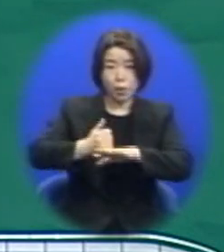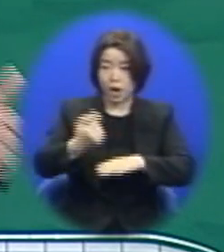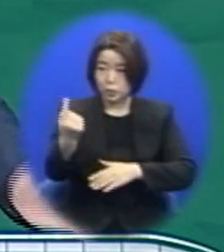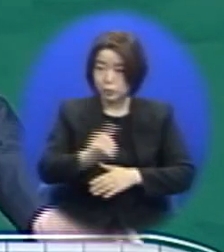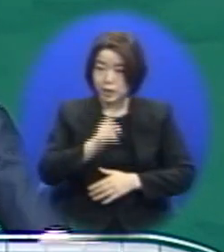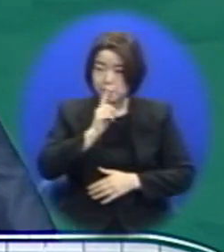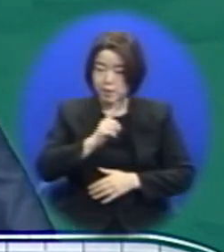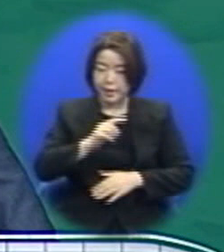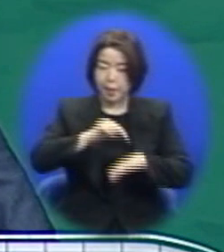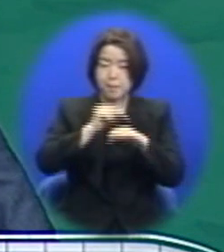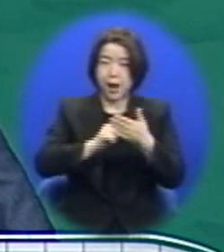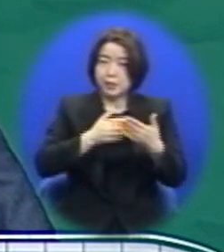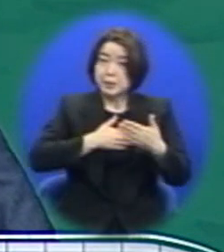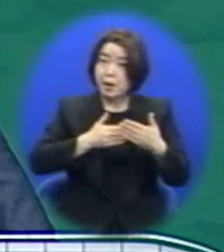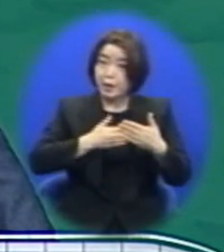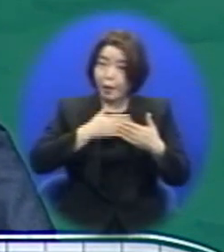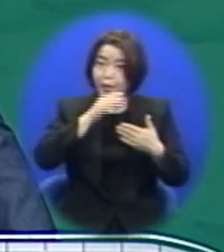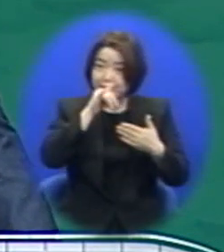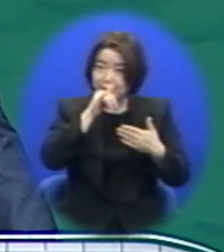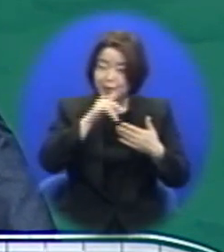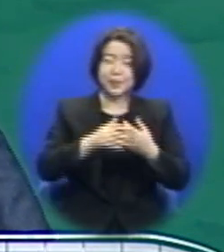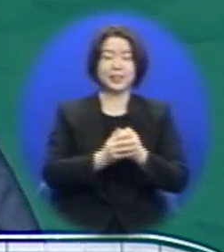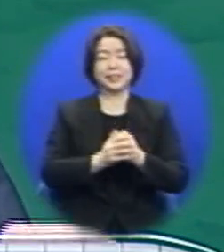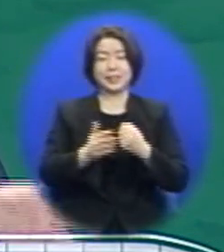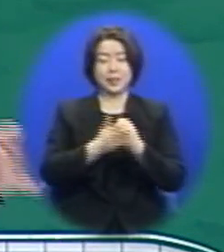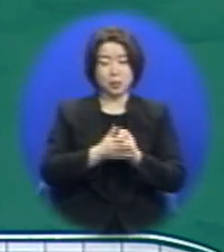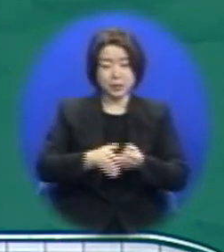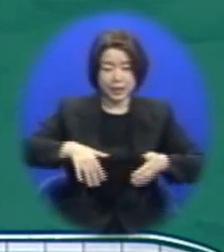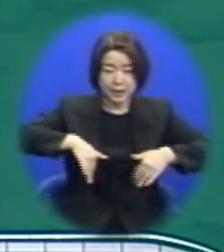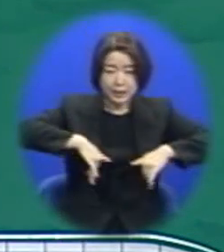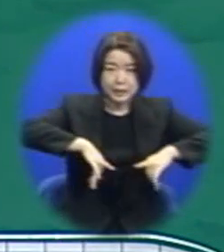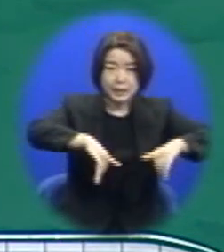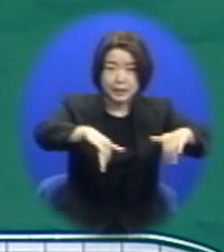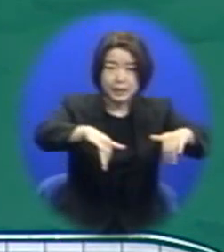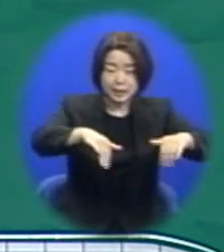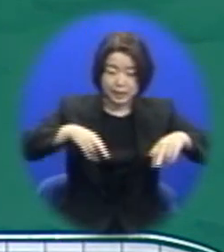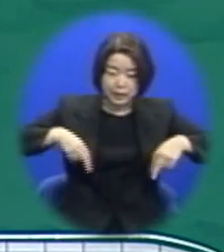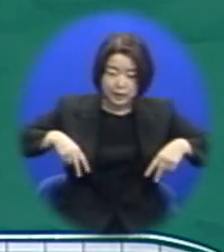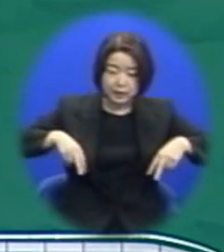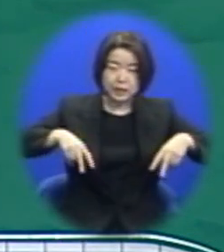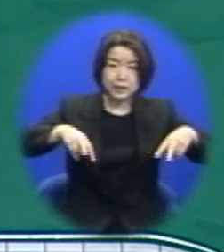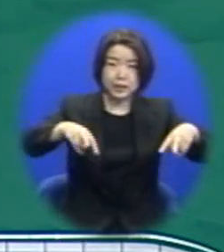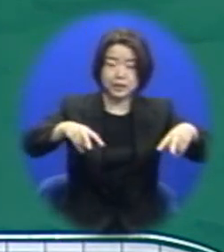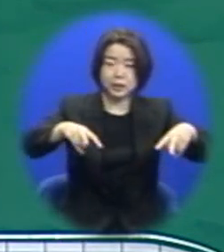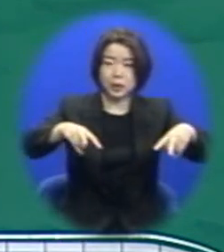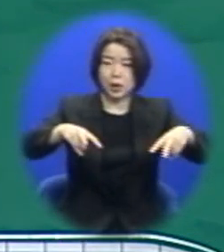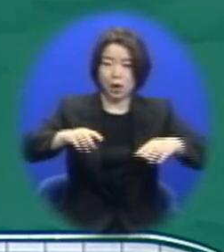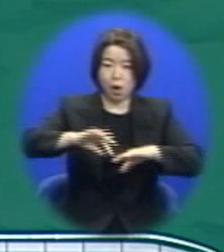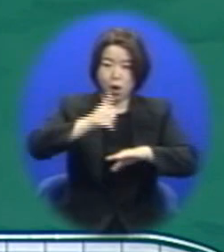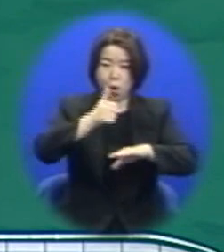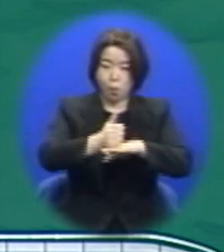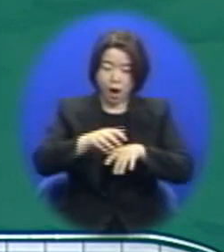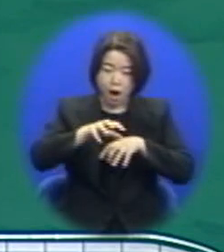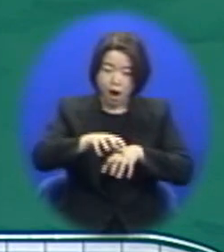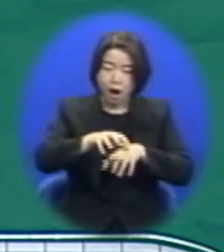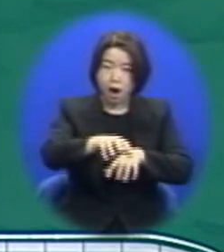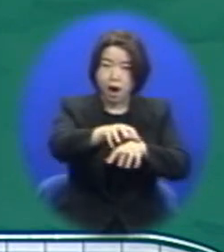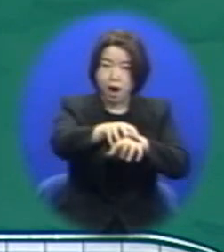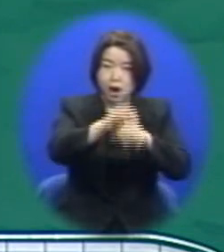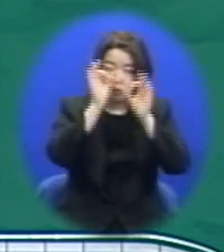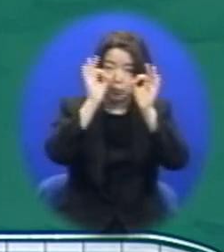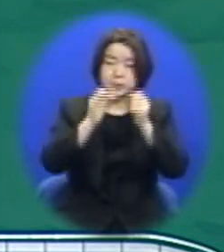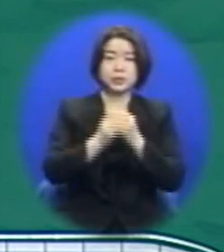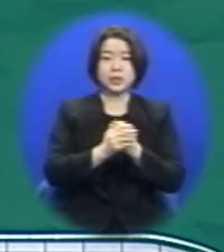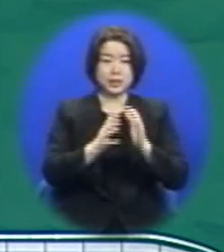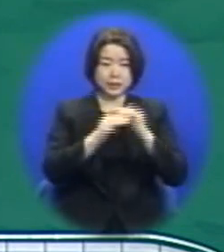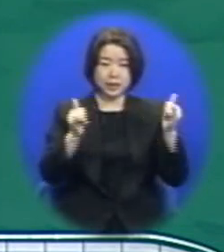굉장히 마음이 설렜었습니다. 그래서 길가에 나가서 왕의 행렬을 이렇게 보는데 왕의 행렬이 지나갈 때